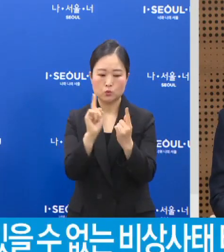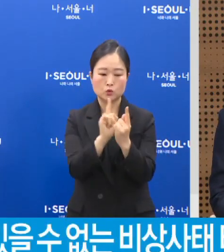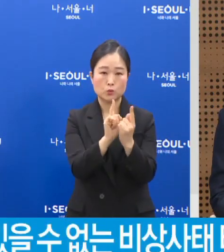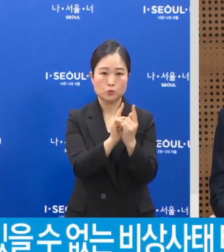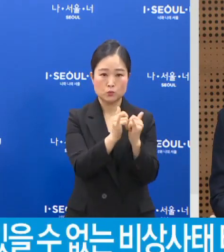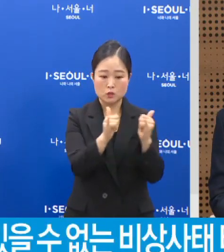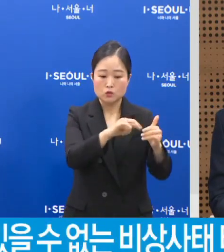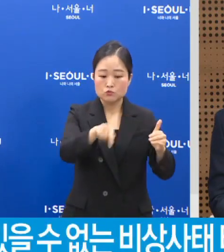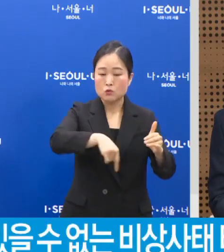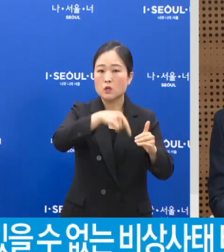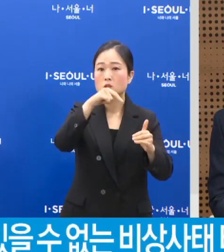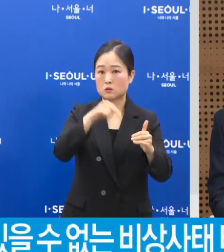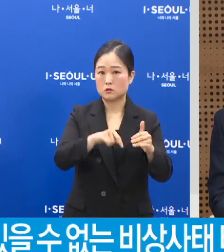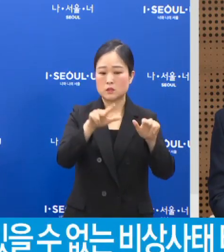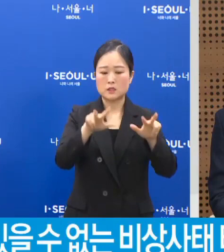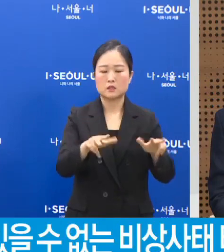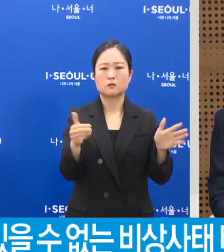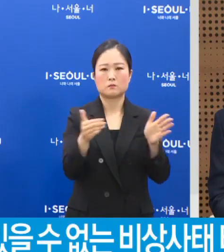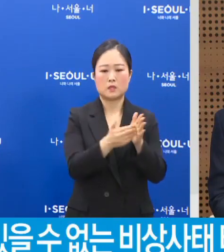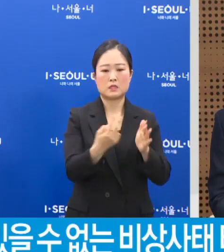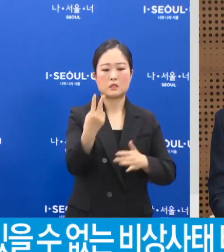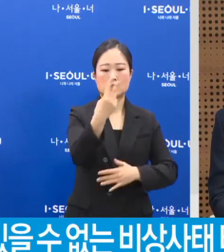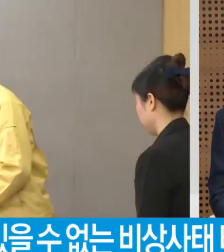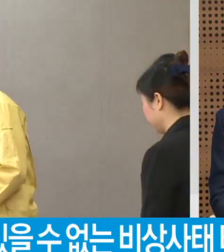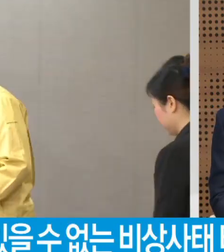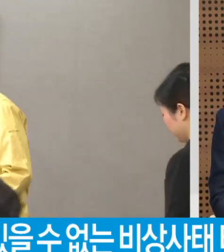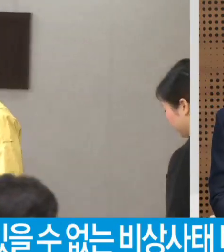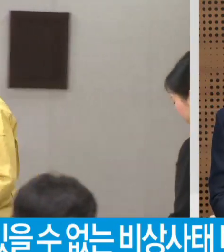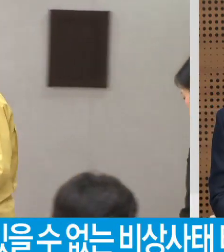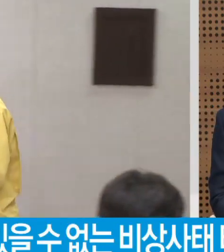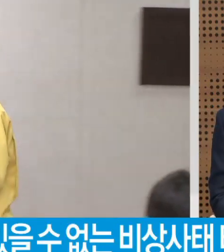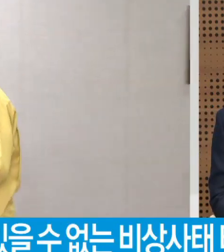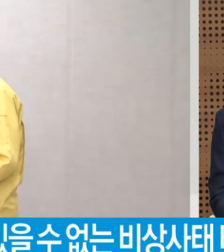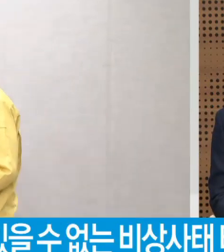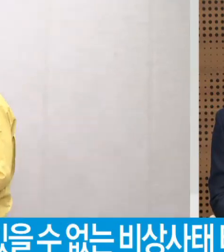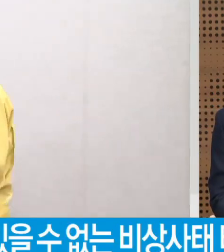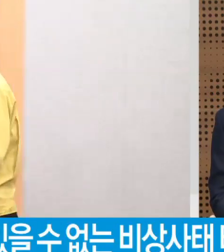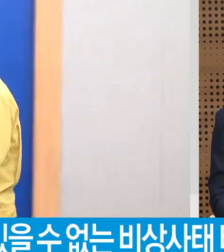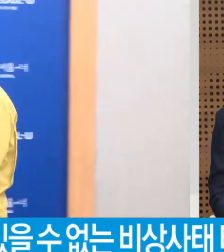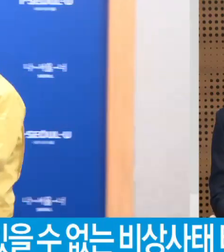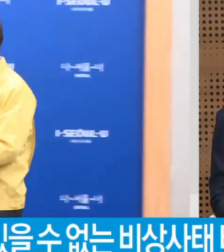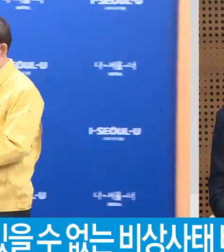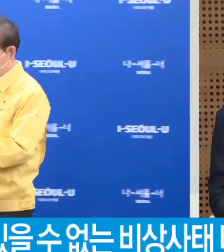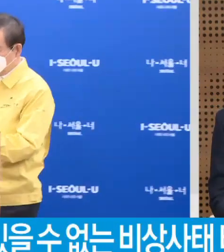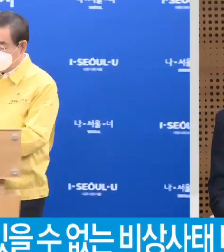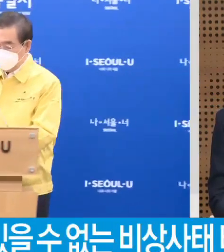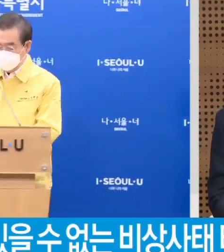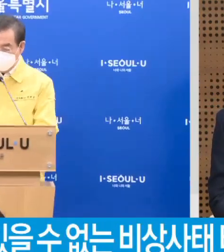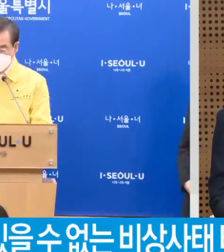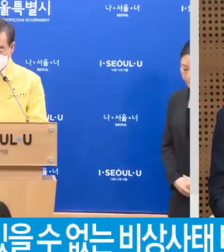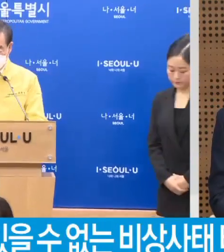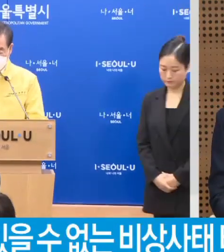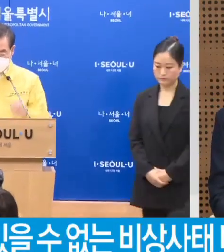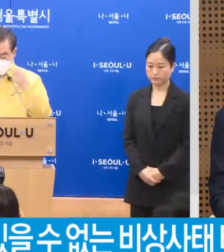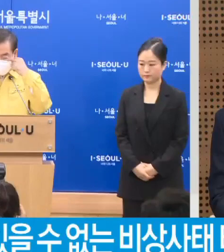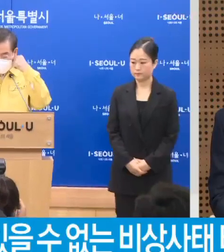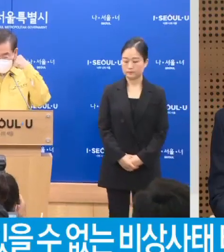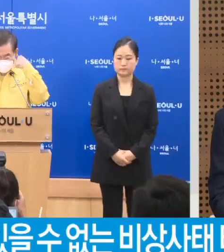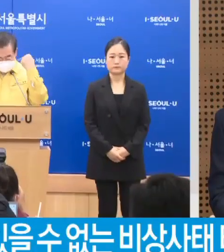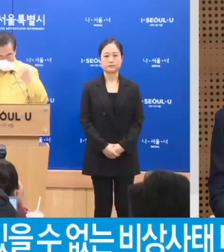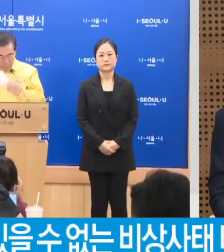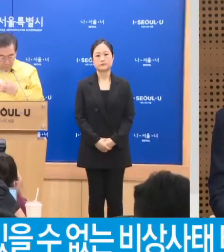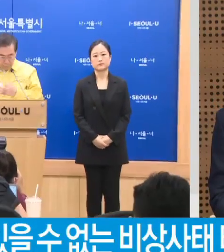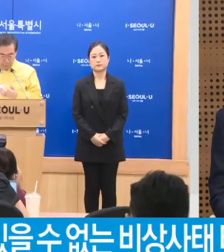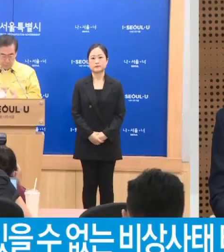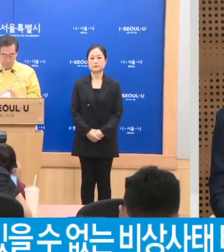하고 대부분의 지역을 전부 다 사실 민주당이 뭐 지방 의원뿐만 아니라 단체장 전부 다 삭스를 했어요. 예. 그리고 또 지방 어버이